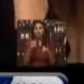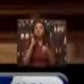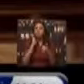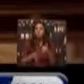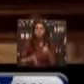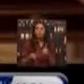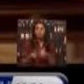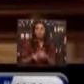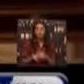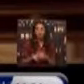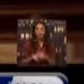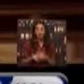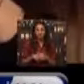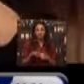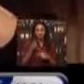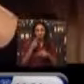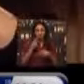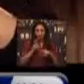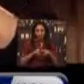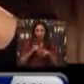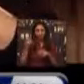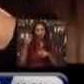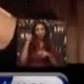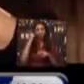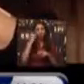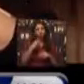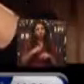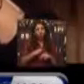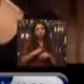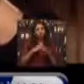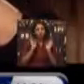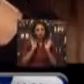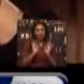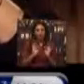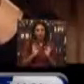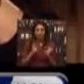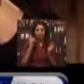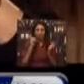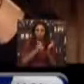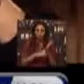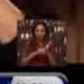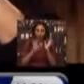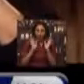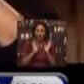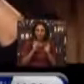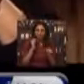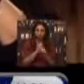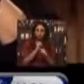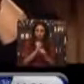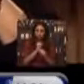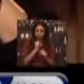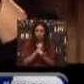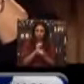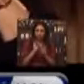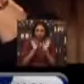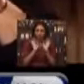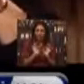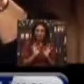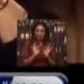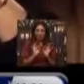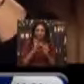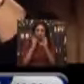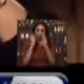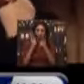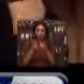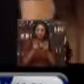قطاع الحياة برضه. بالظبط كده. والسينما لازم تكون كده. يعني احنا اعتقادي انا ان غير